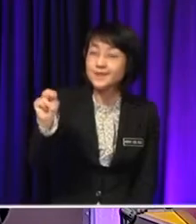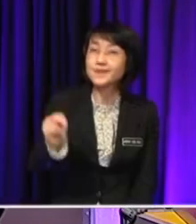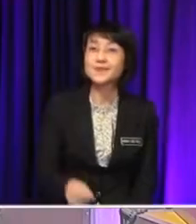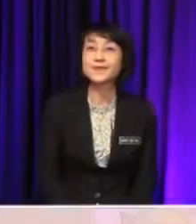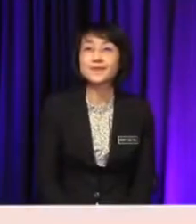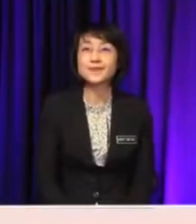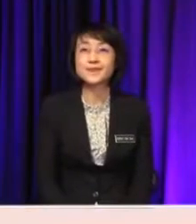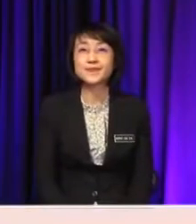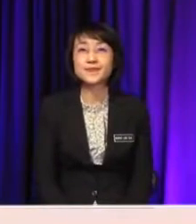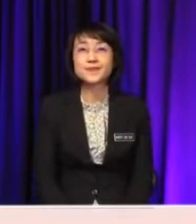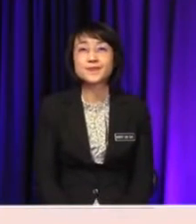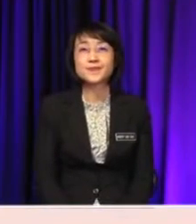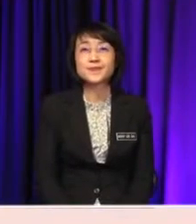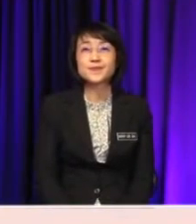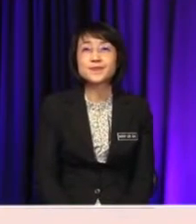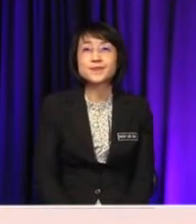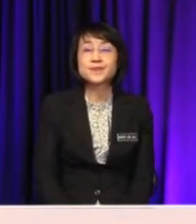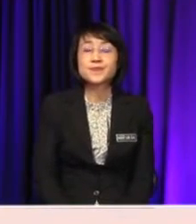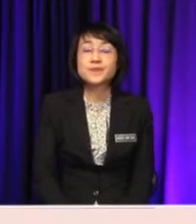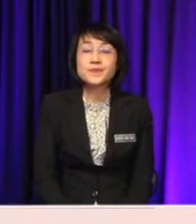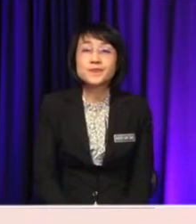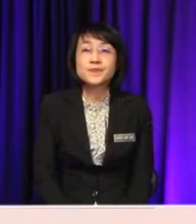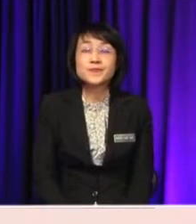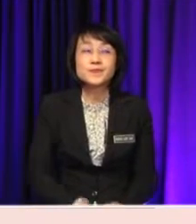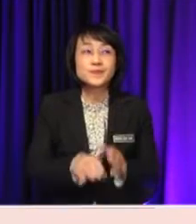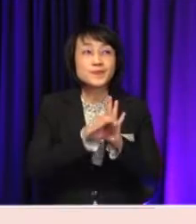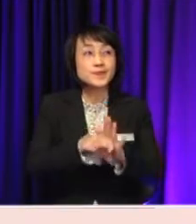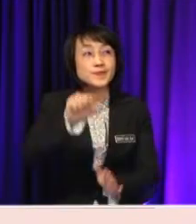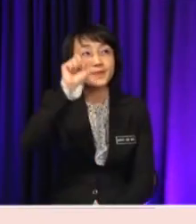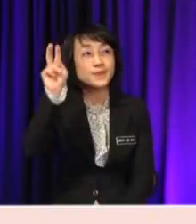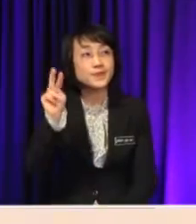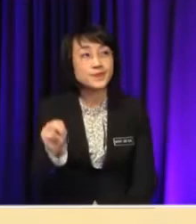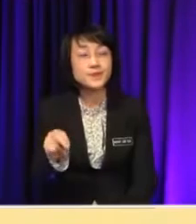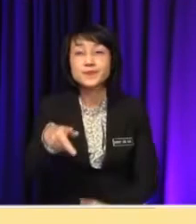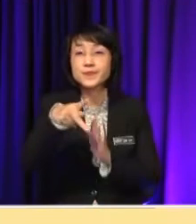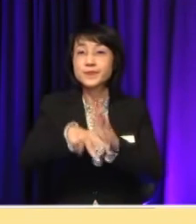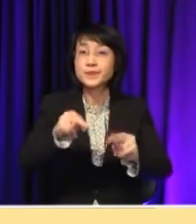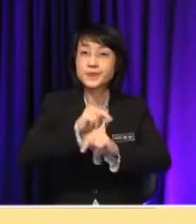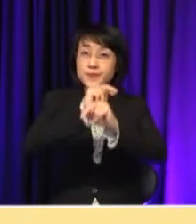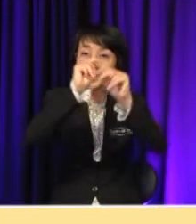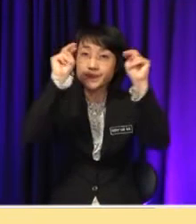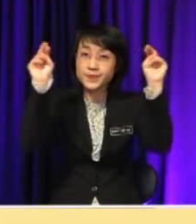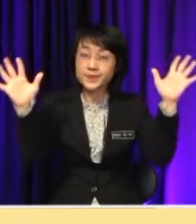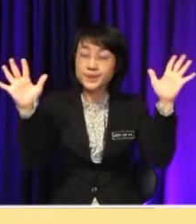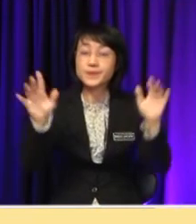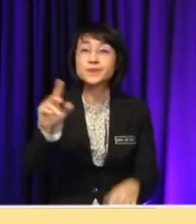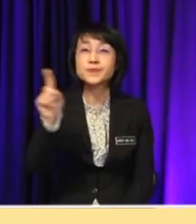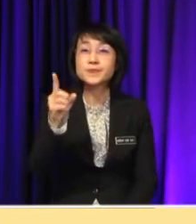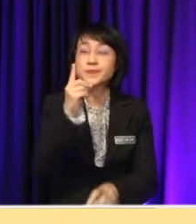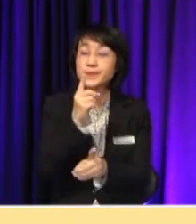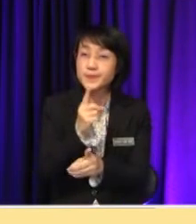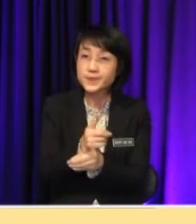senyuman Oke ini contoh soal lain pernyataan mereka benar mengenai ciri iklim khatulistiwa